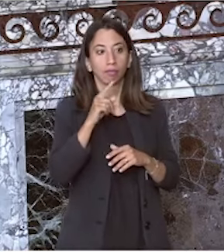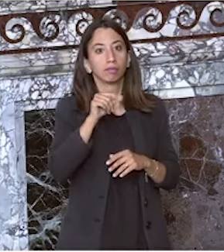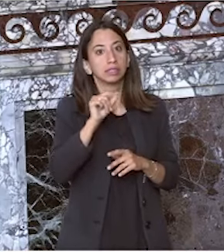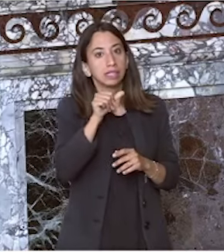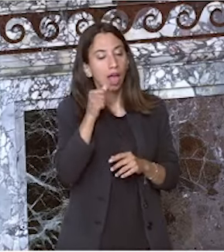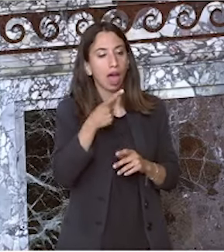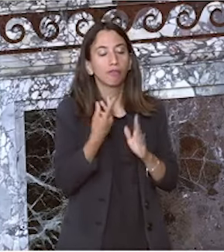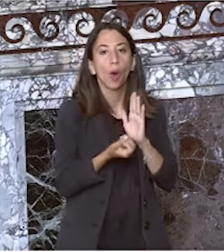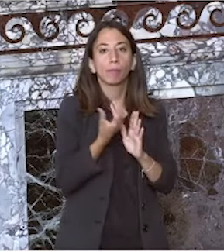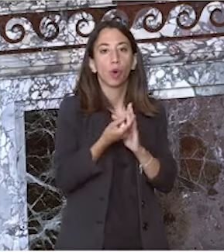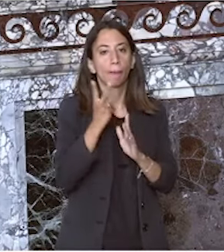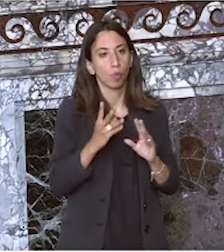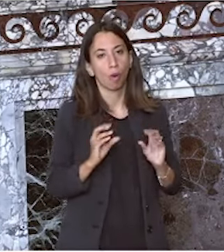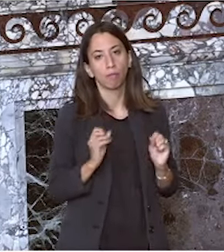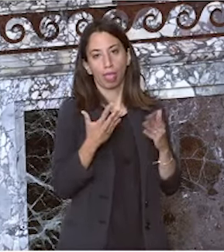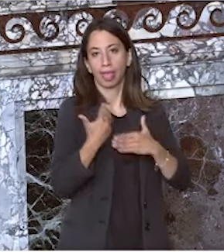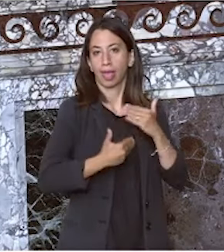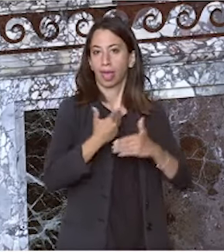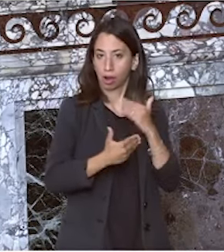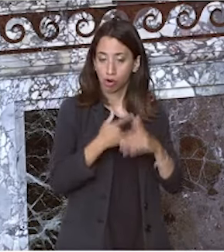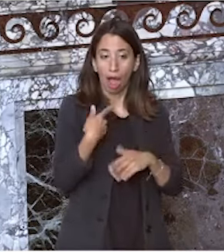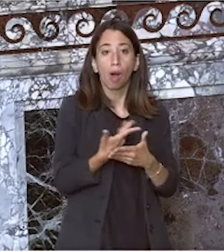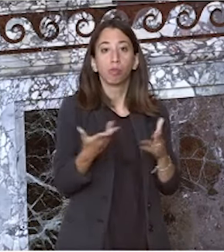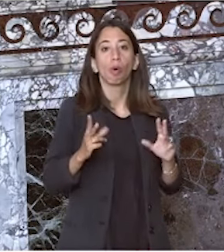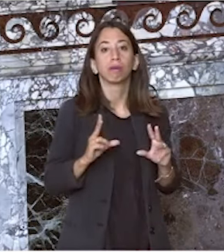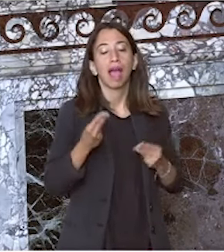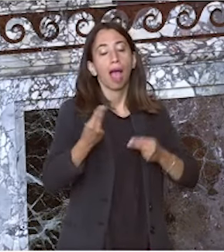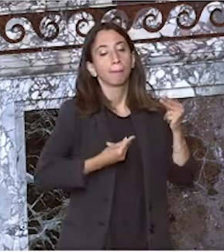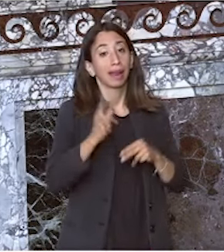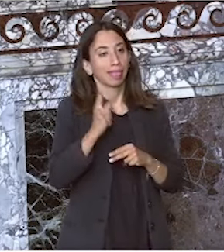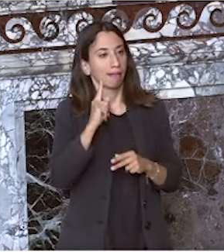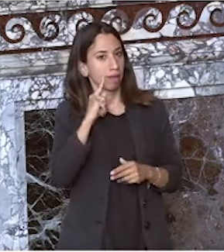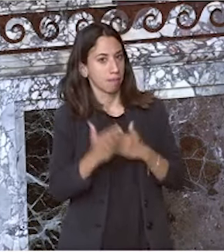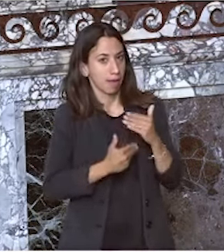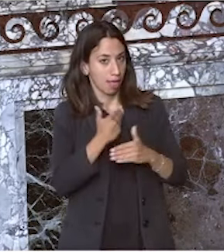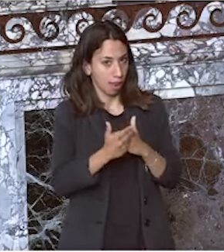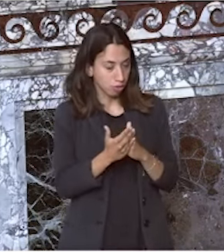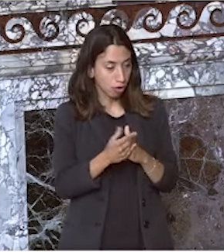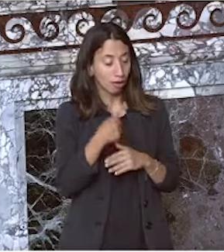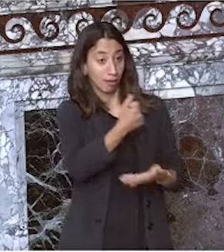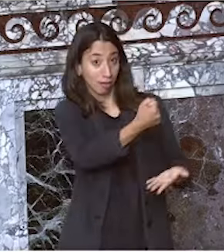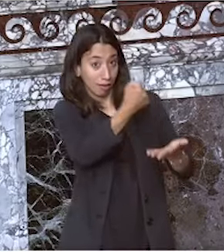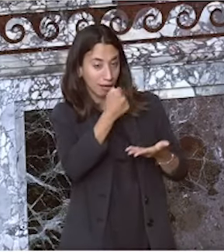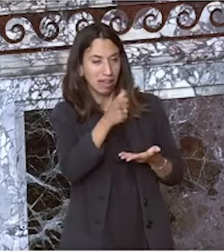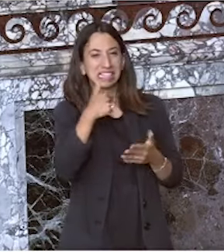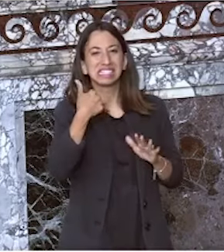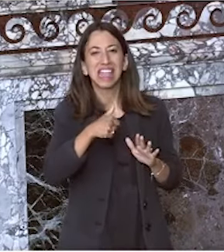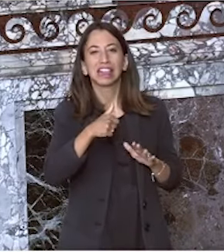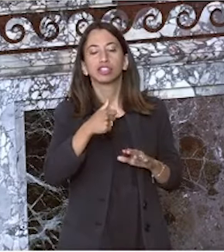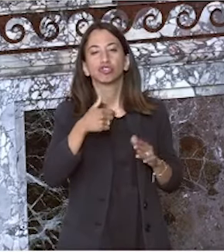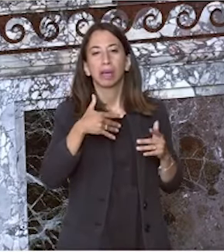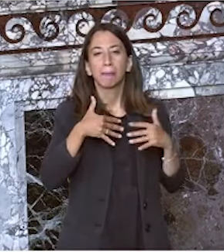del sistema produttivo e della pubblica amministrazione. Secondo nostre elaborazioni, 16 miliardi per